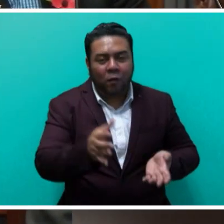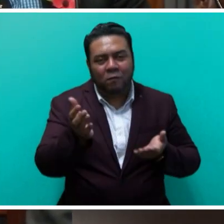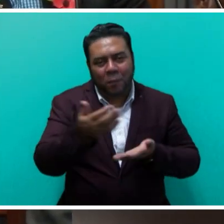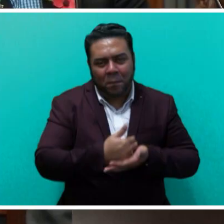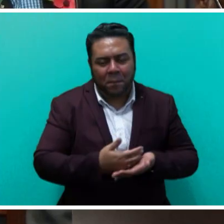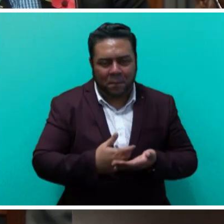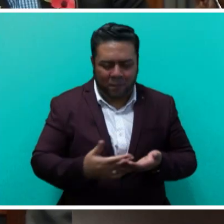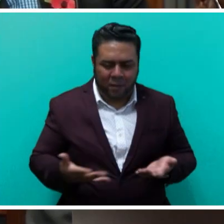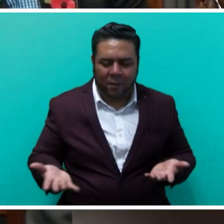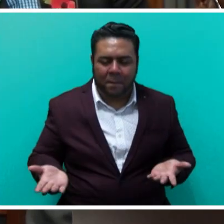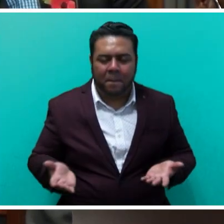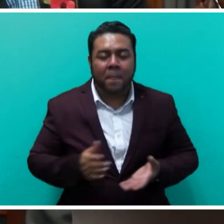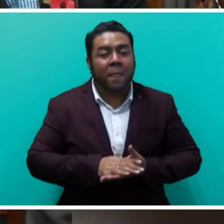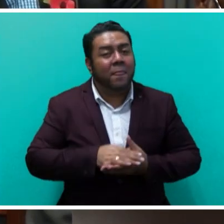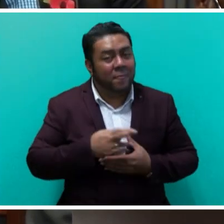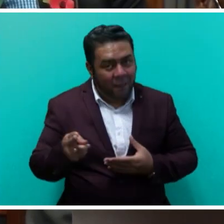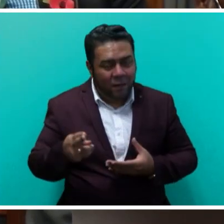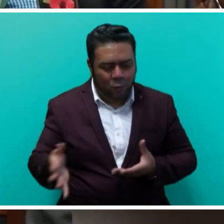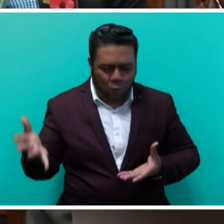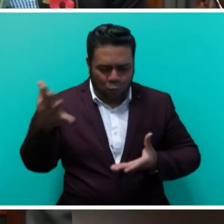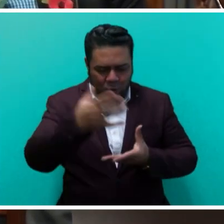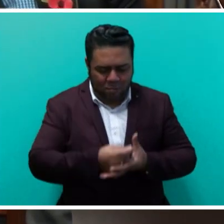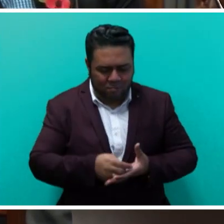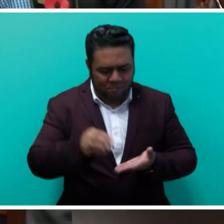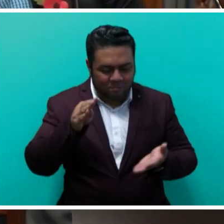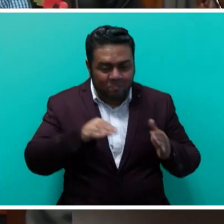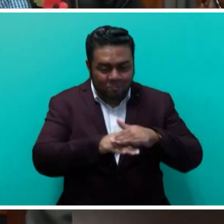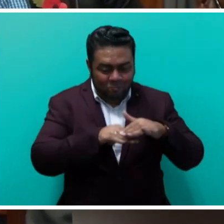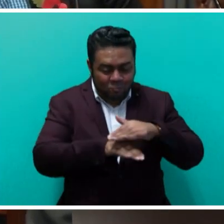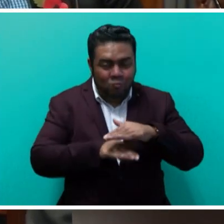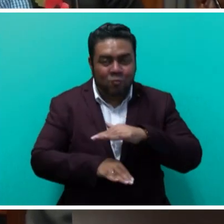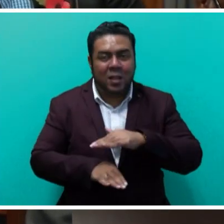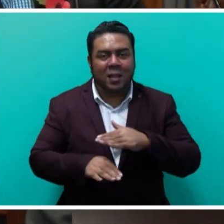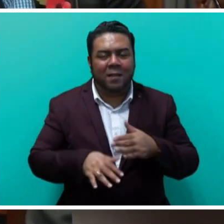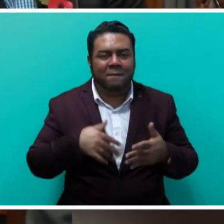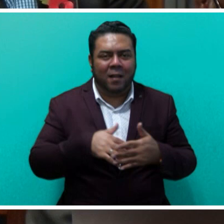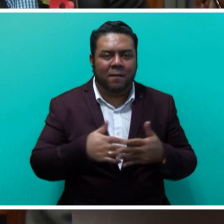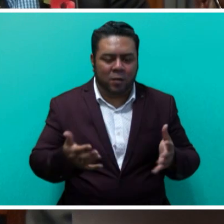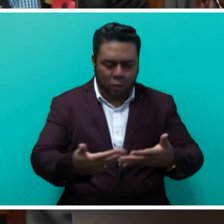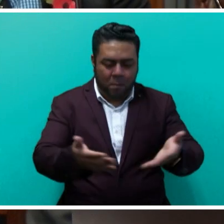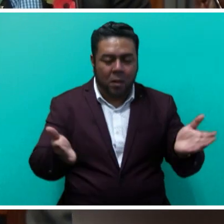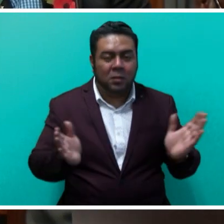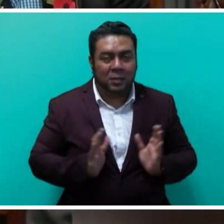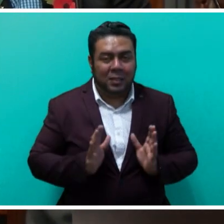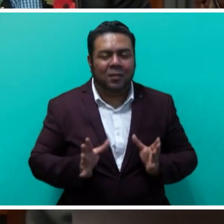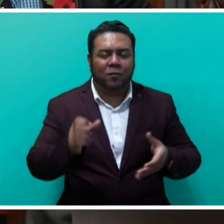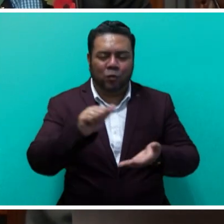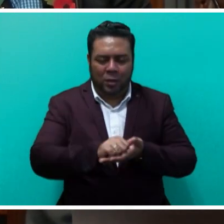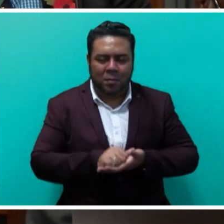mai. Ni oti, era sanangai maroroi ani, e na loma ni sova, ni tukutuku.